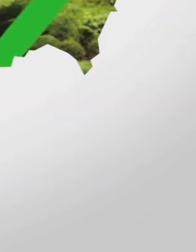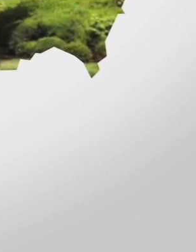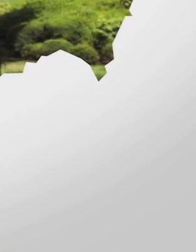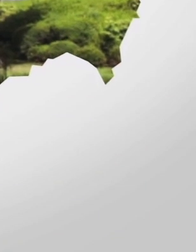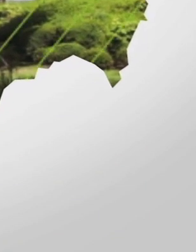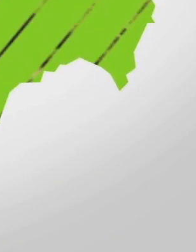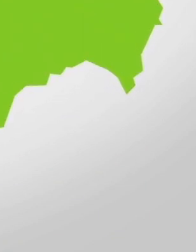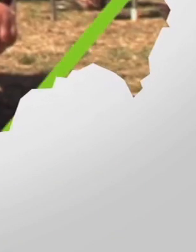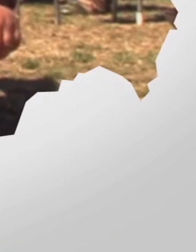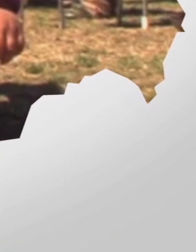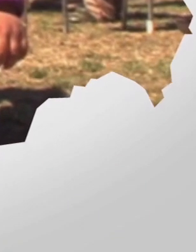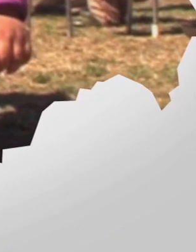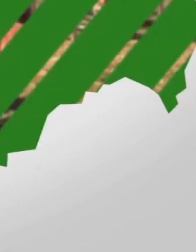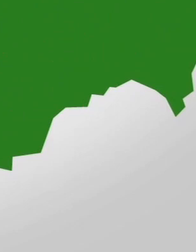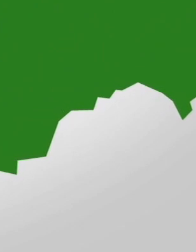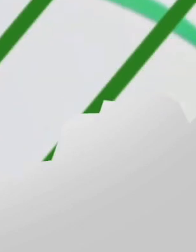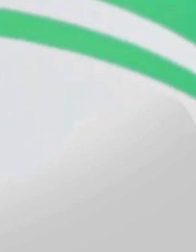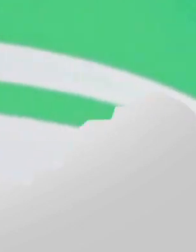ん